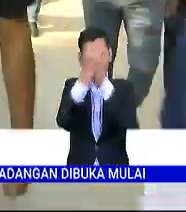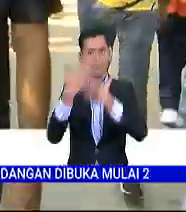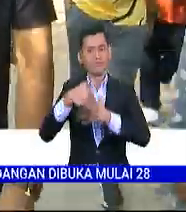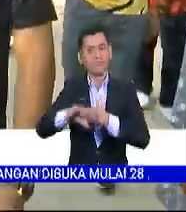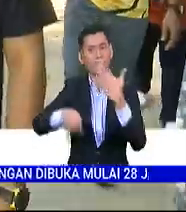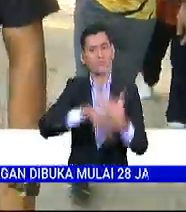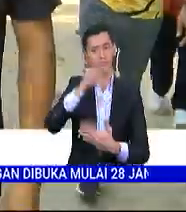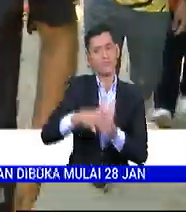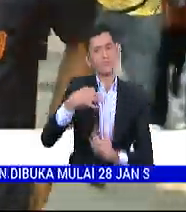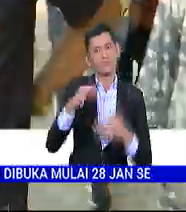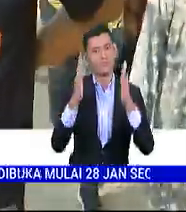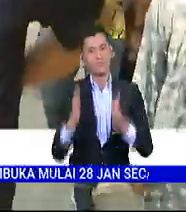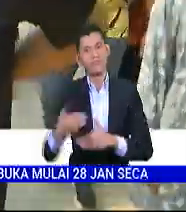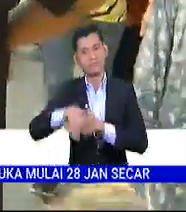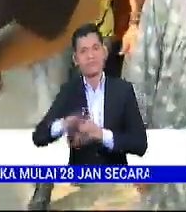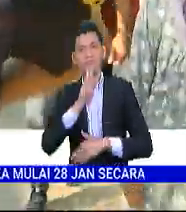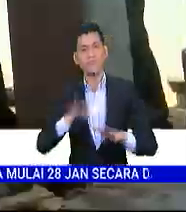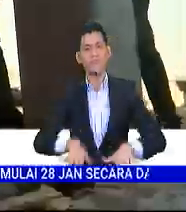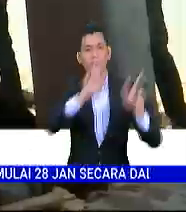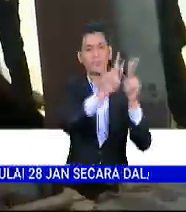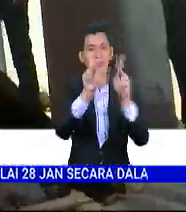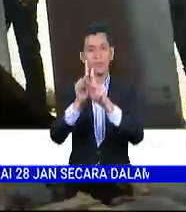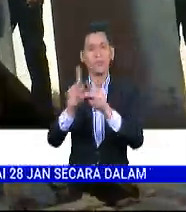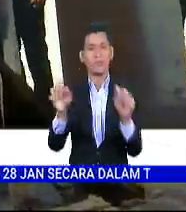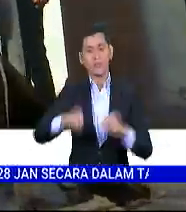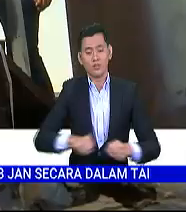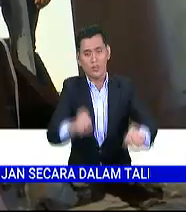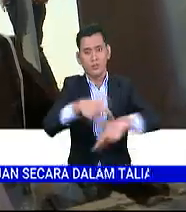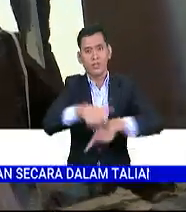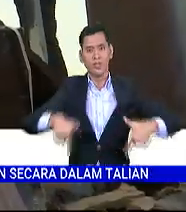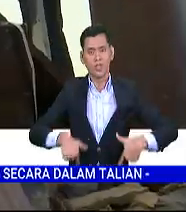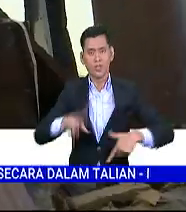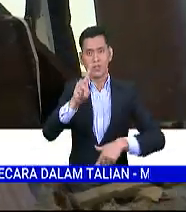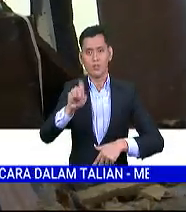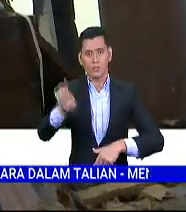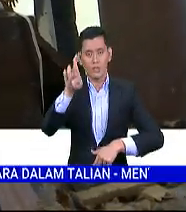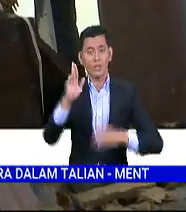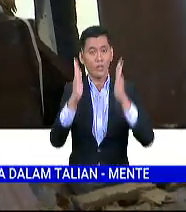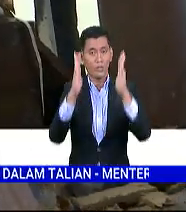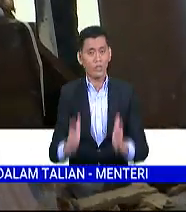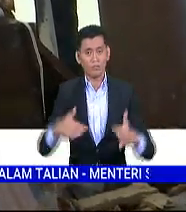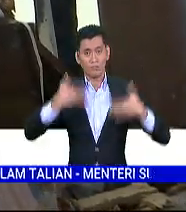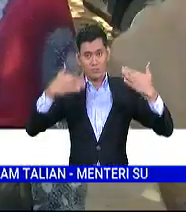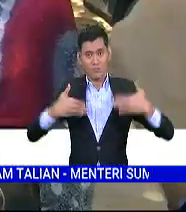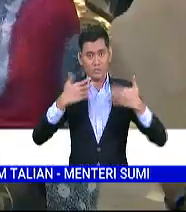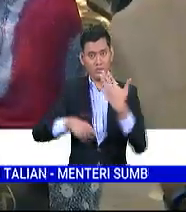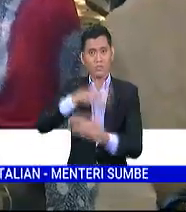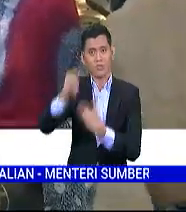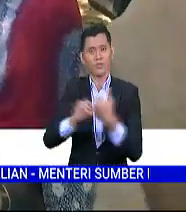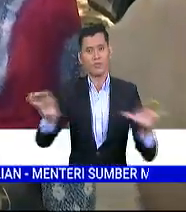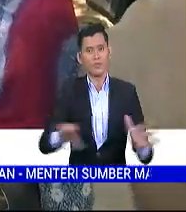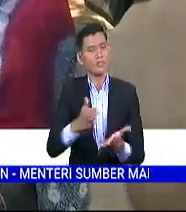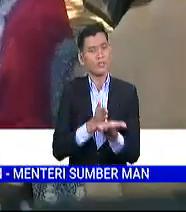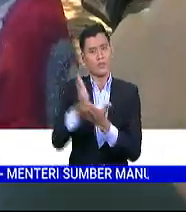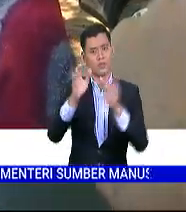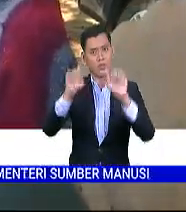program sukarelawan pasca banjir di Kampung Sungai Berani Muar. Penduduk yang ditemui turut gembira dengan program yang dijalankan sekaligus